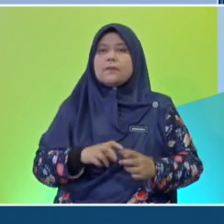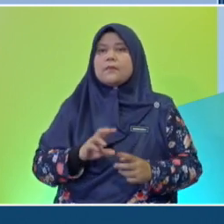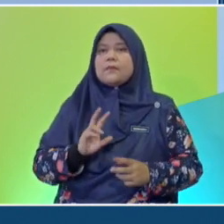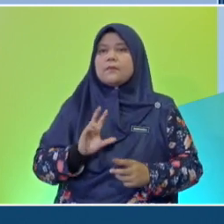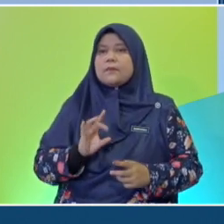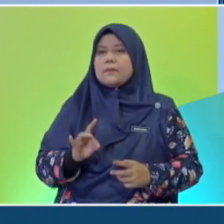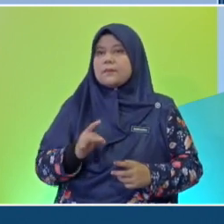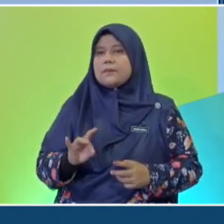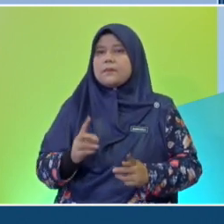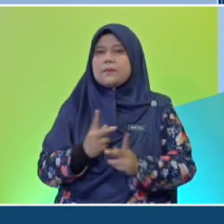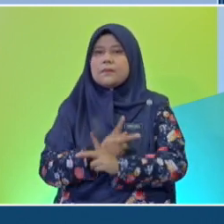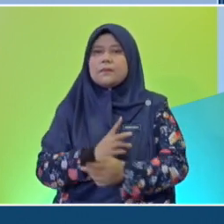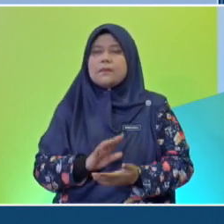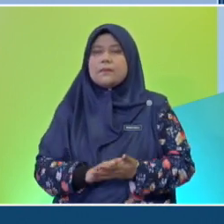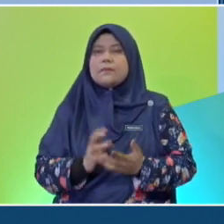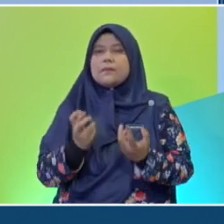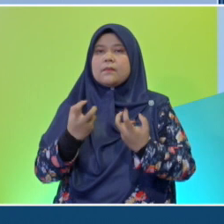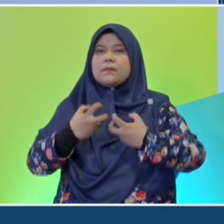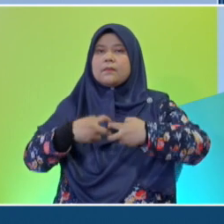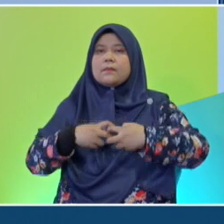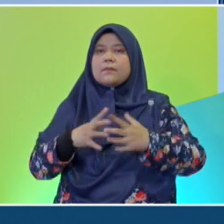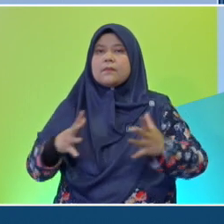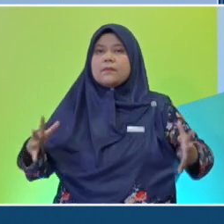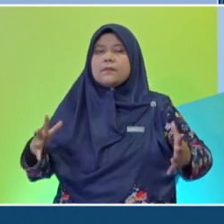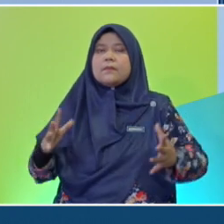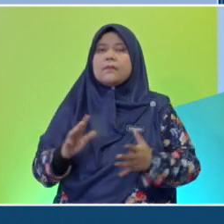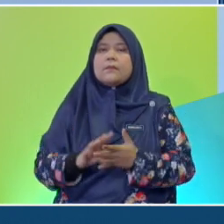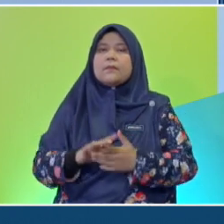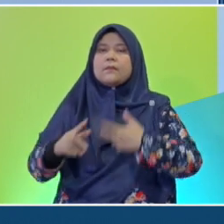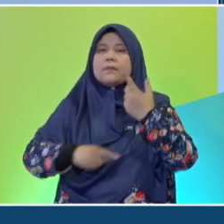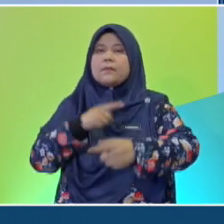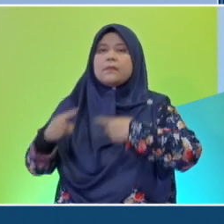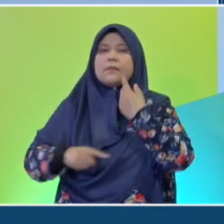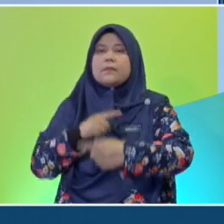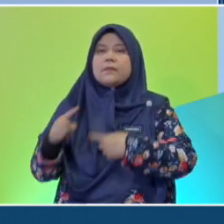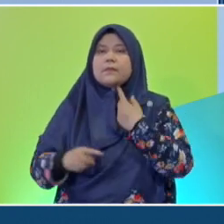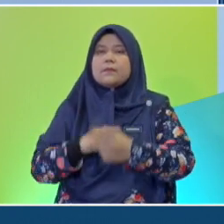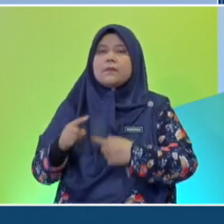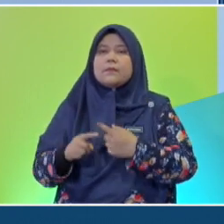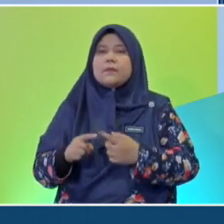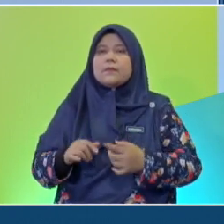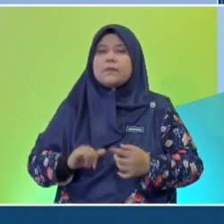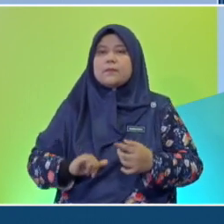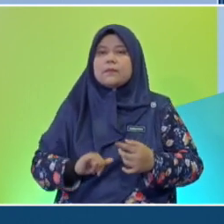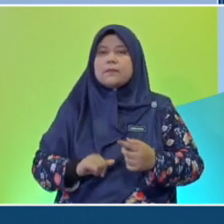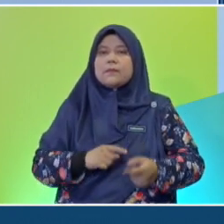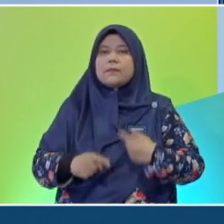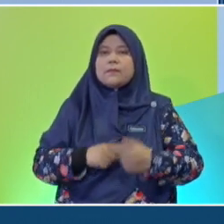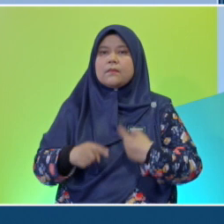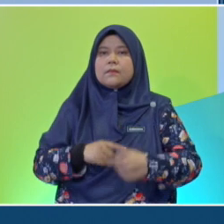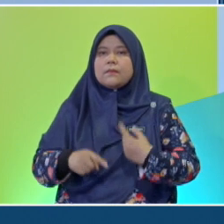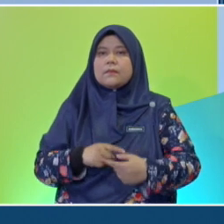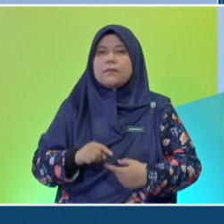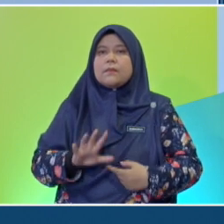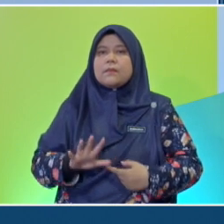berapa kali yang besar akan besar jika Gil yang bersaing kecil berputar ingin